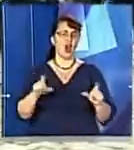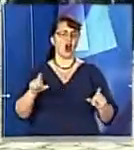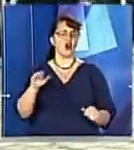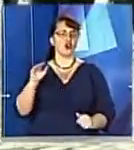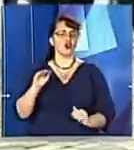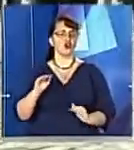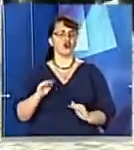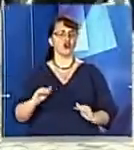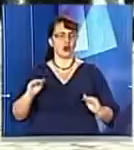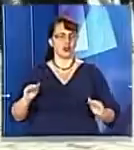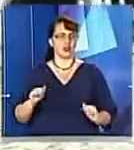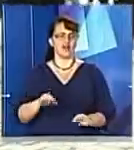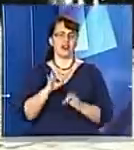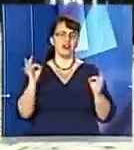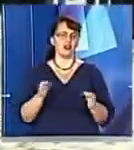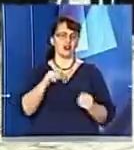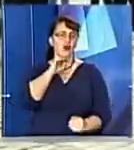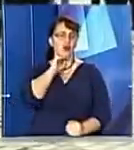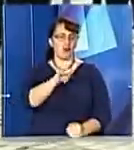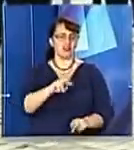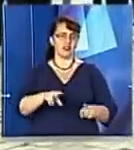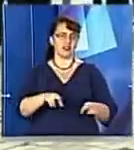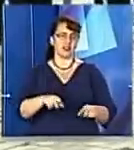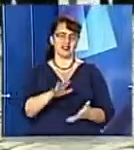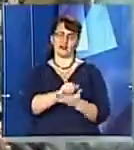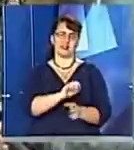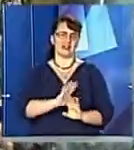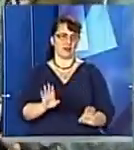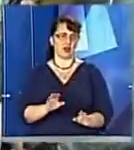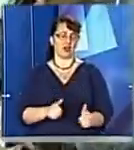професійно танцями не займається. Окрім того, до танцювального